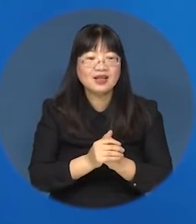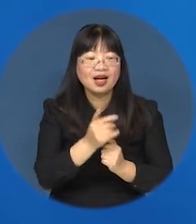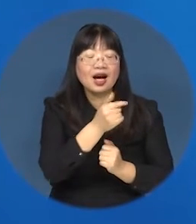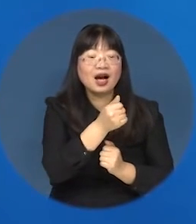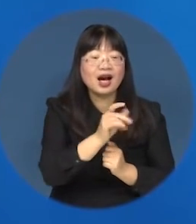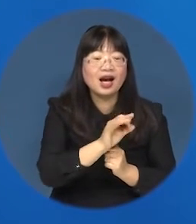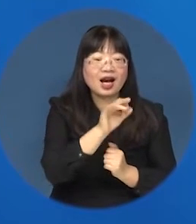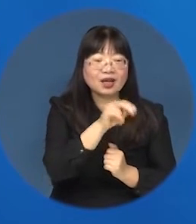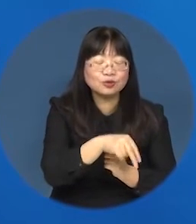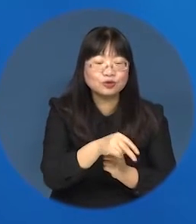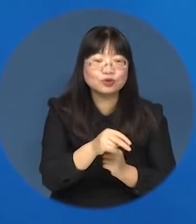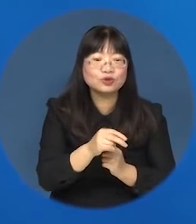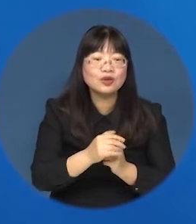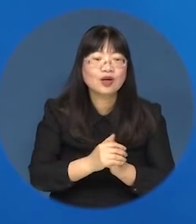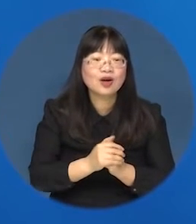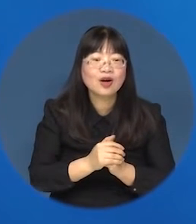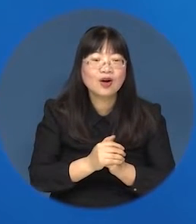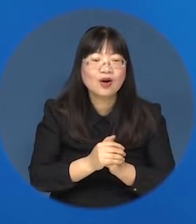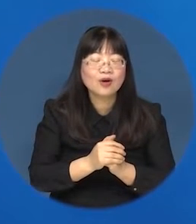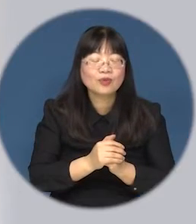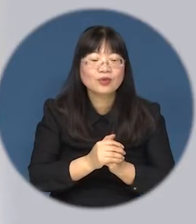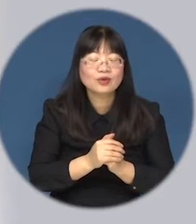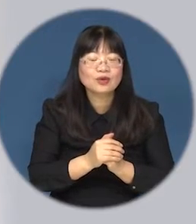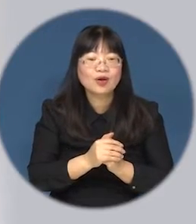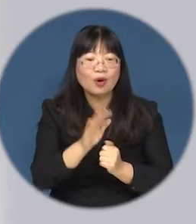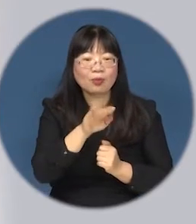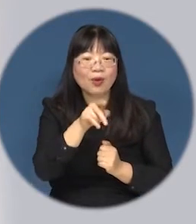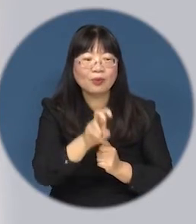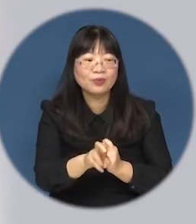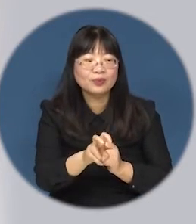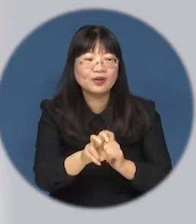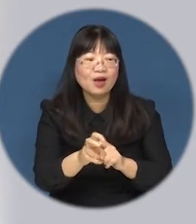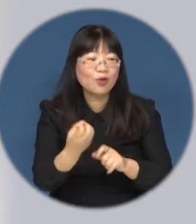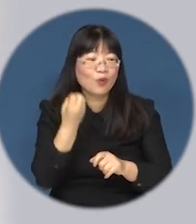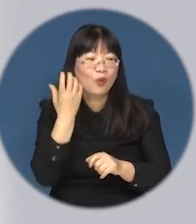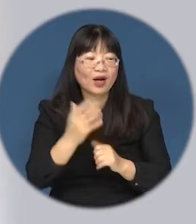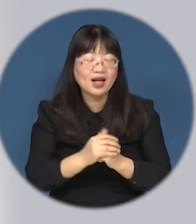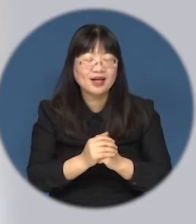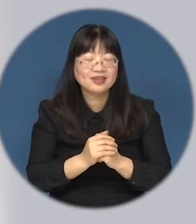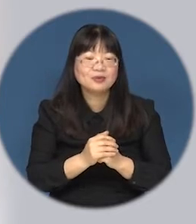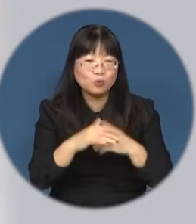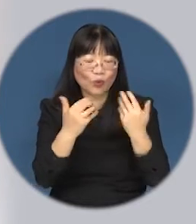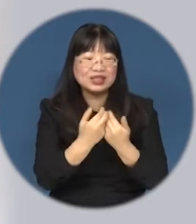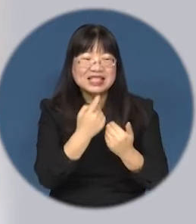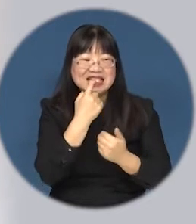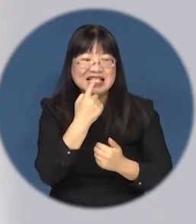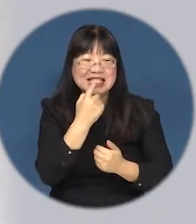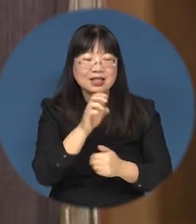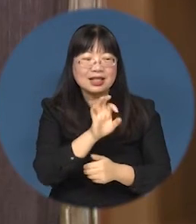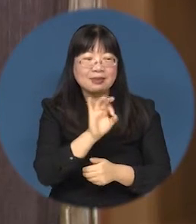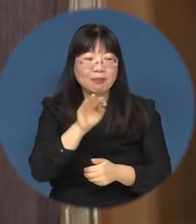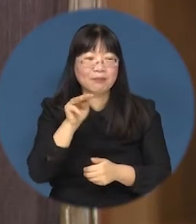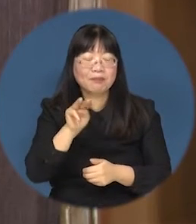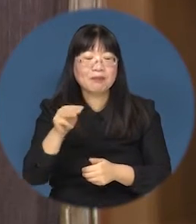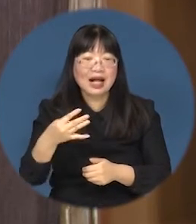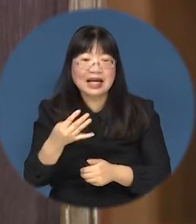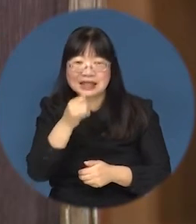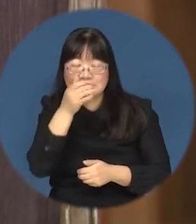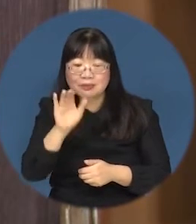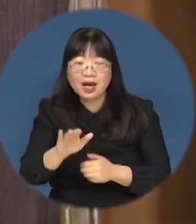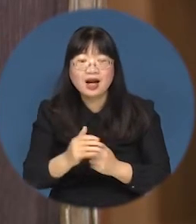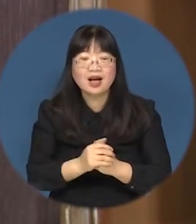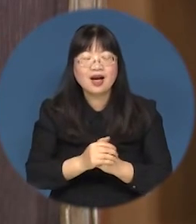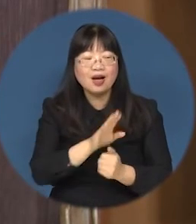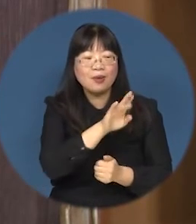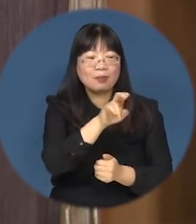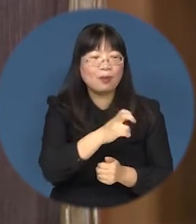고래인데 얘는 굉장히 순진합니다. 착합니다. 이빨 고래 중에도 착한 예, 놈이 있군요. 착한 애입니다. 그래서 범고래는 아주 그